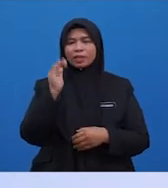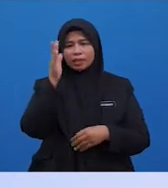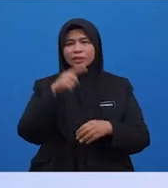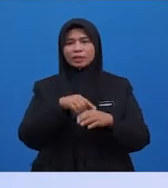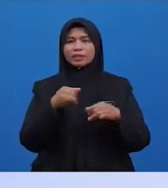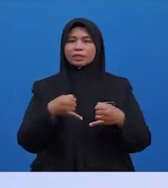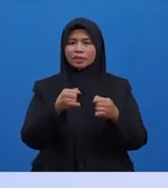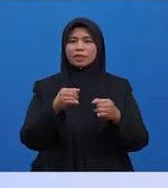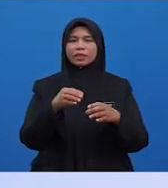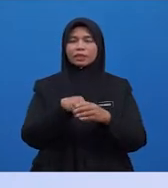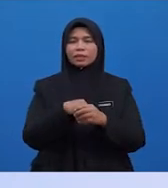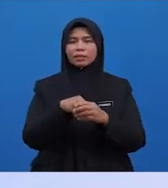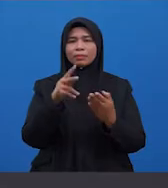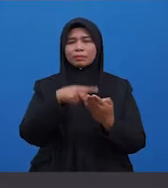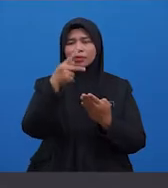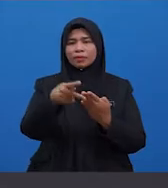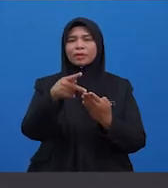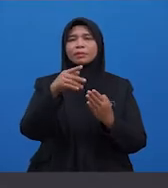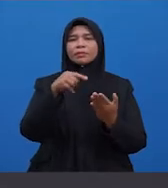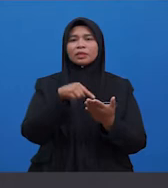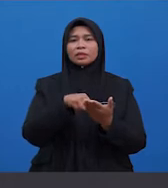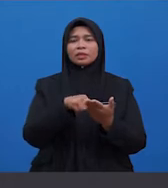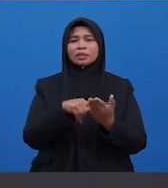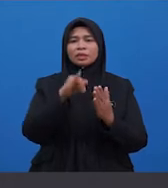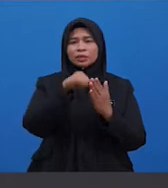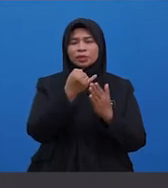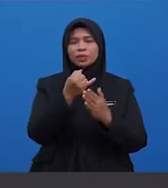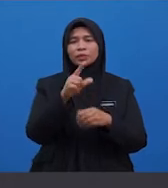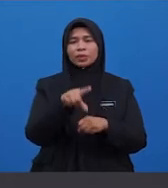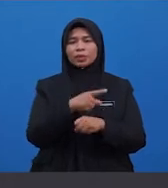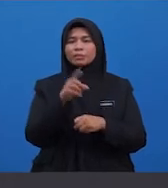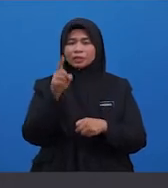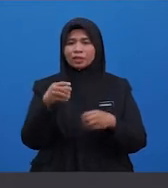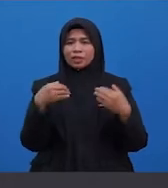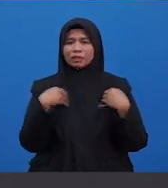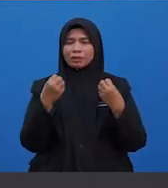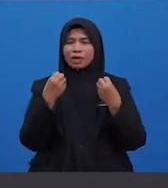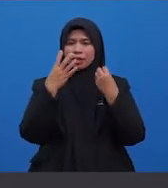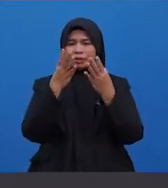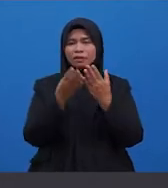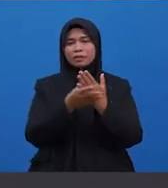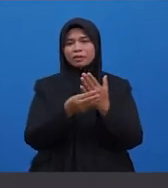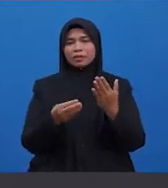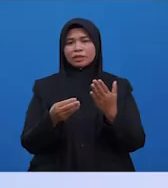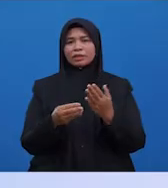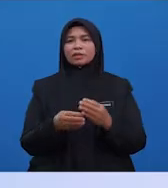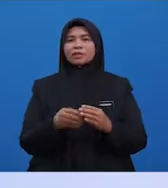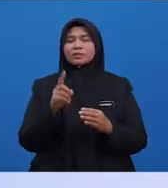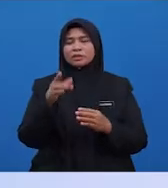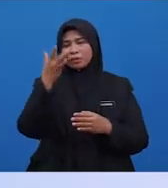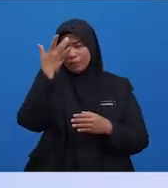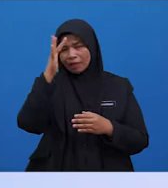dijalankan dalam program ini. Jurulatih kecergasan perlu memiliki banyak kemahiran. Seseorang jurulatih perlu